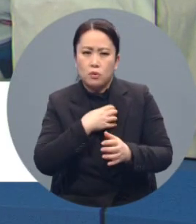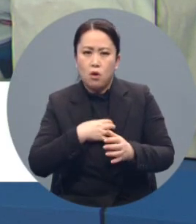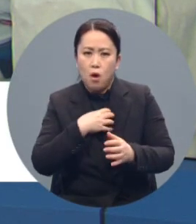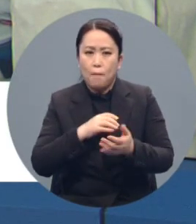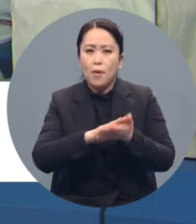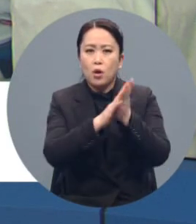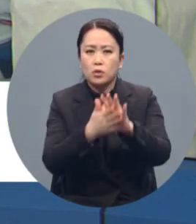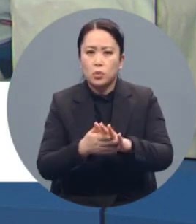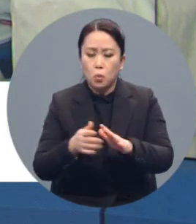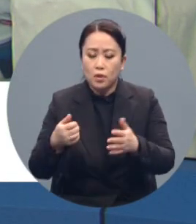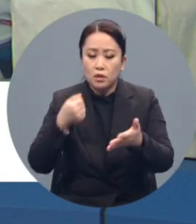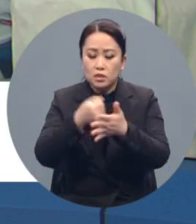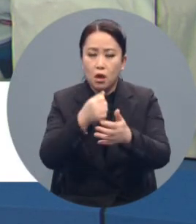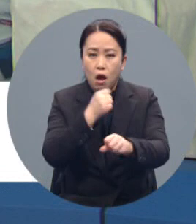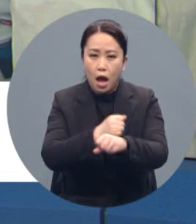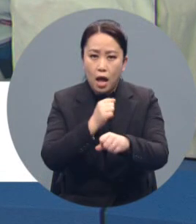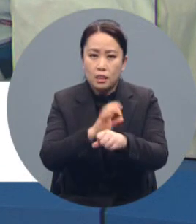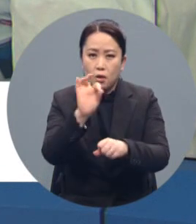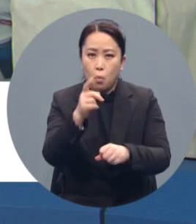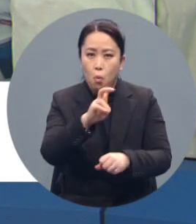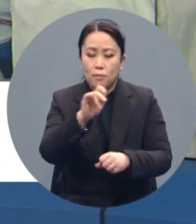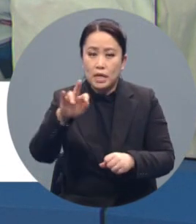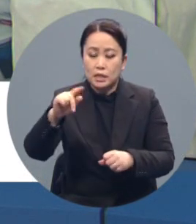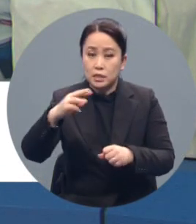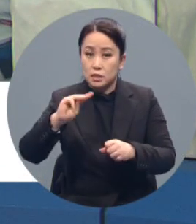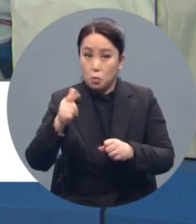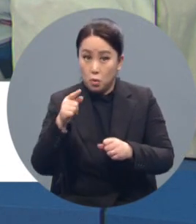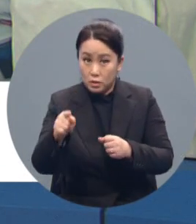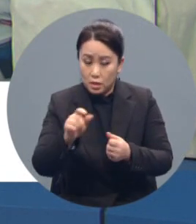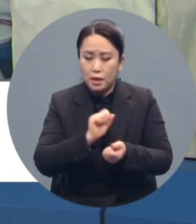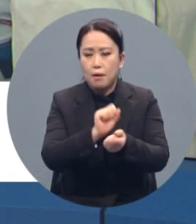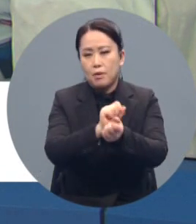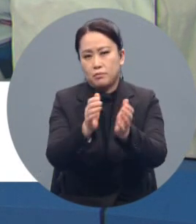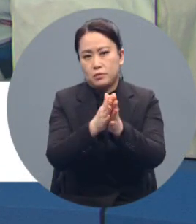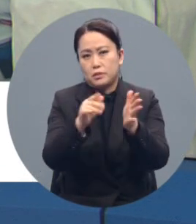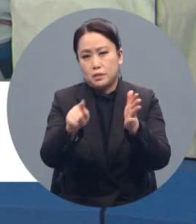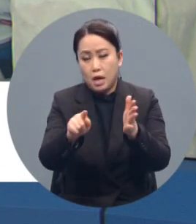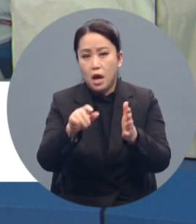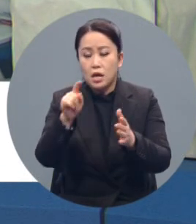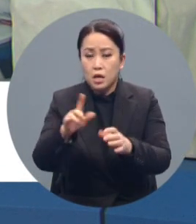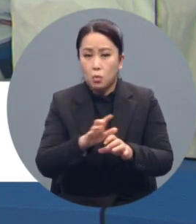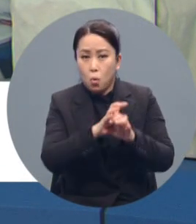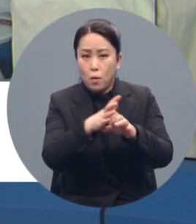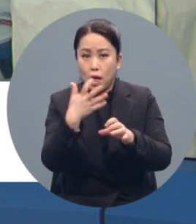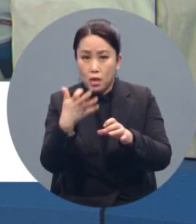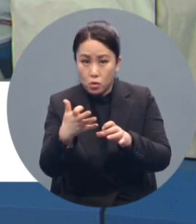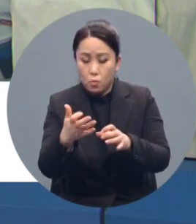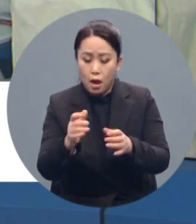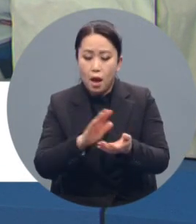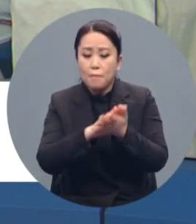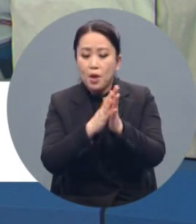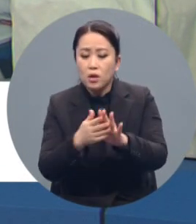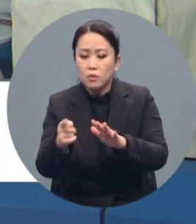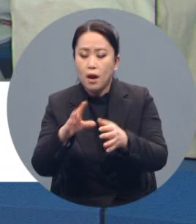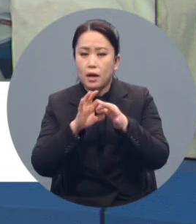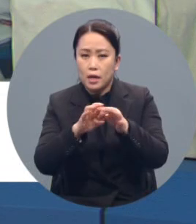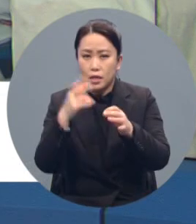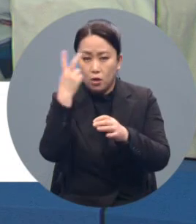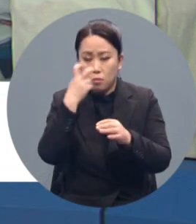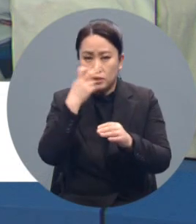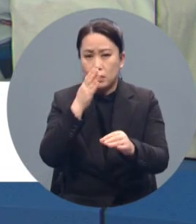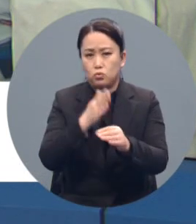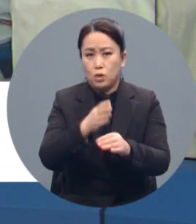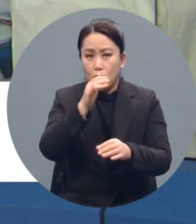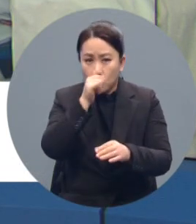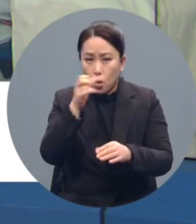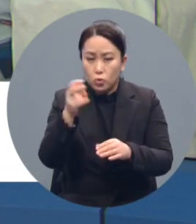우려가 높아지고 있습니다. 부산에서는 해외 입국자 4명이 이 코로나19 변이와 관련된 검사를 받고 있고 국내 첫